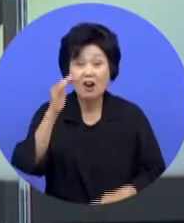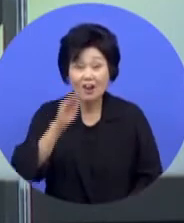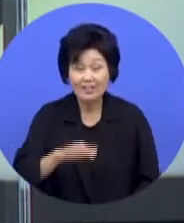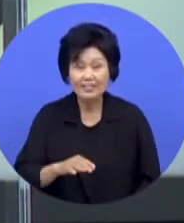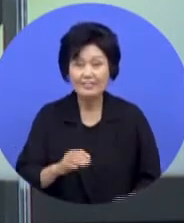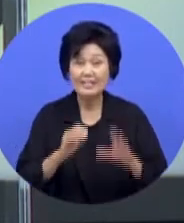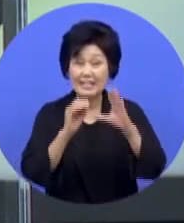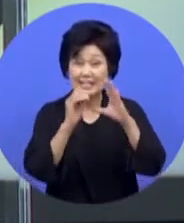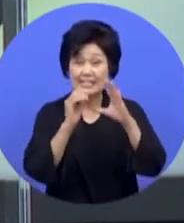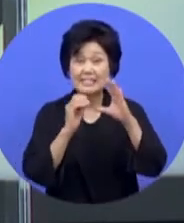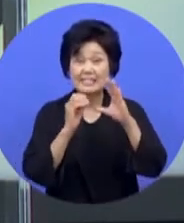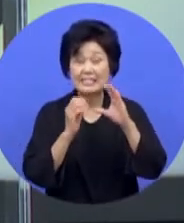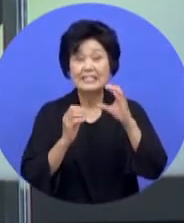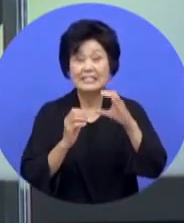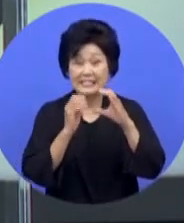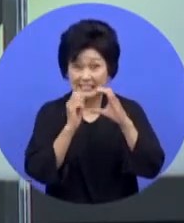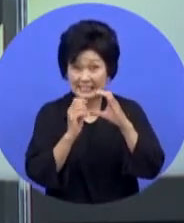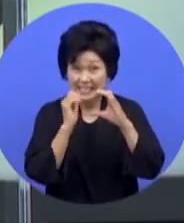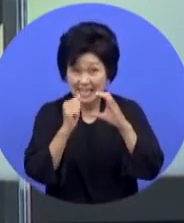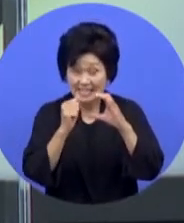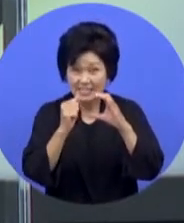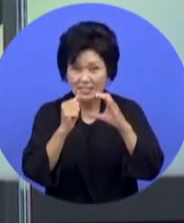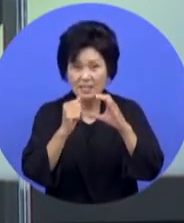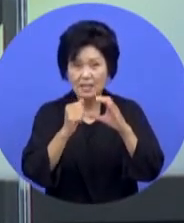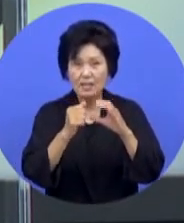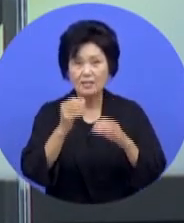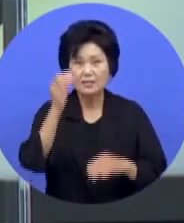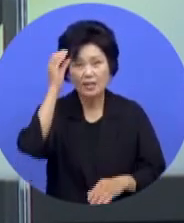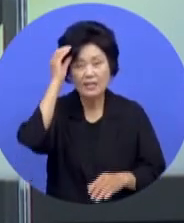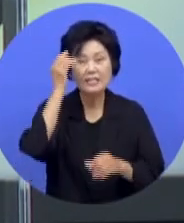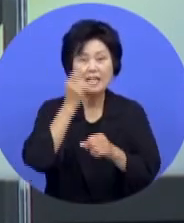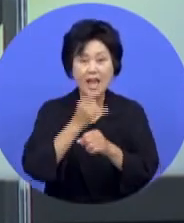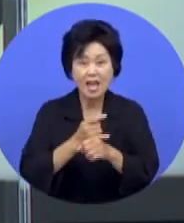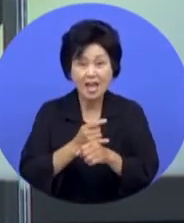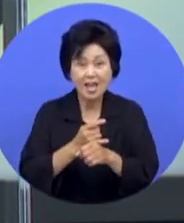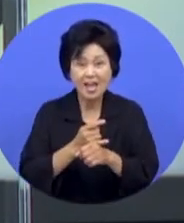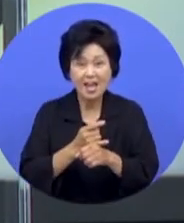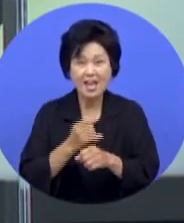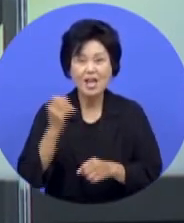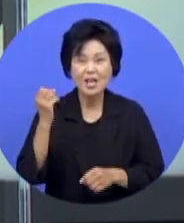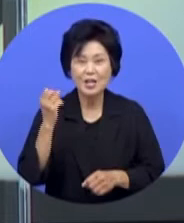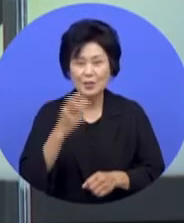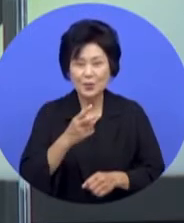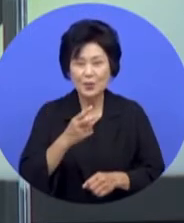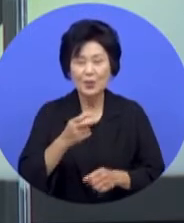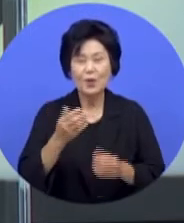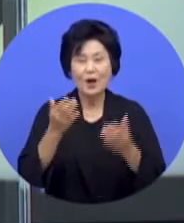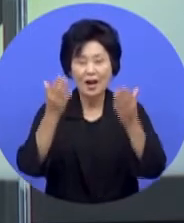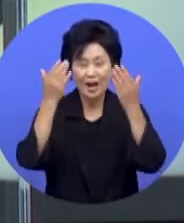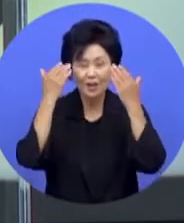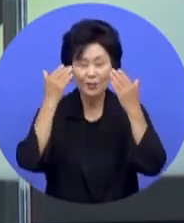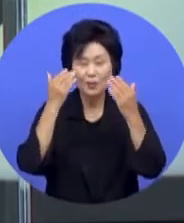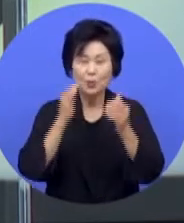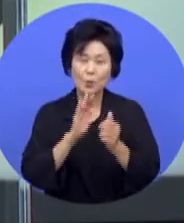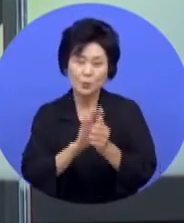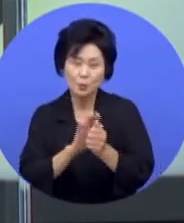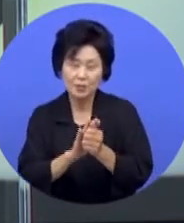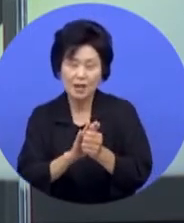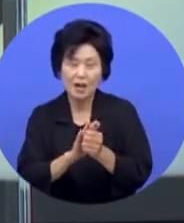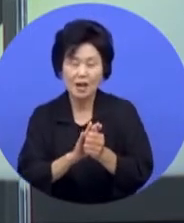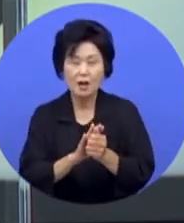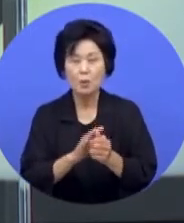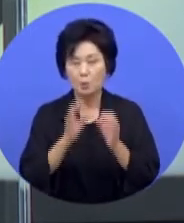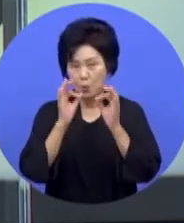계속 해주신다는 거는 이거는 우리 한국교회를 깨우는 아주 중요한 역할이다. 저는 너무 이전부터 이걸 보면서도